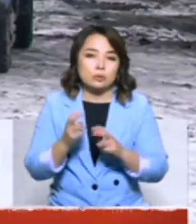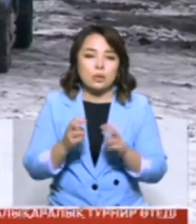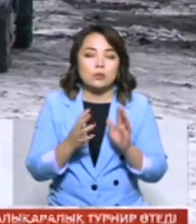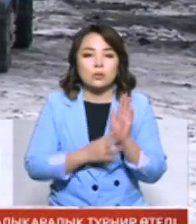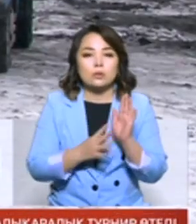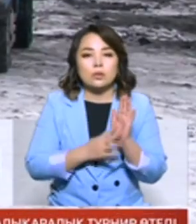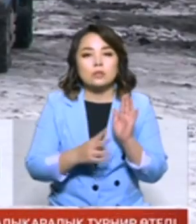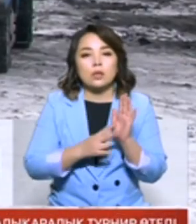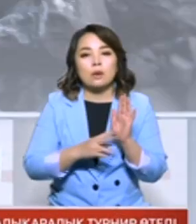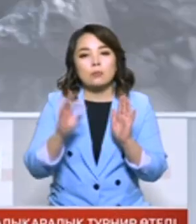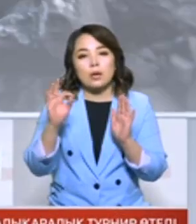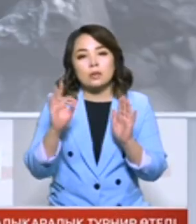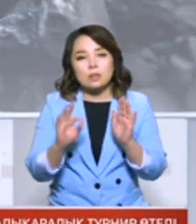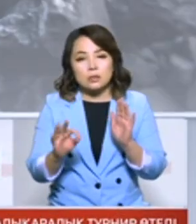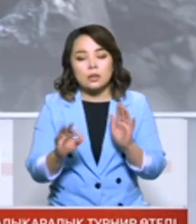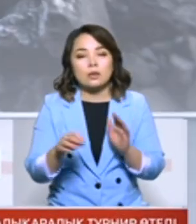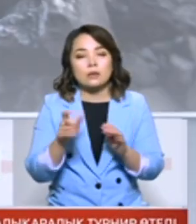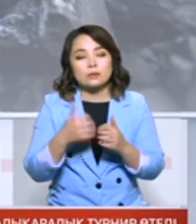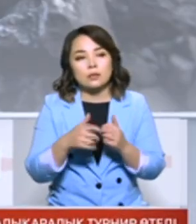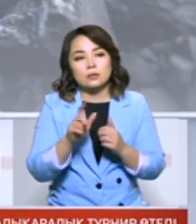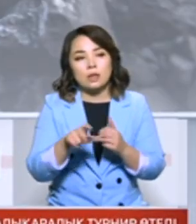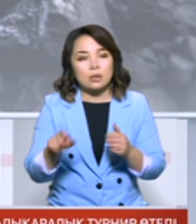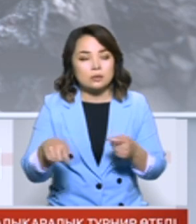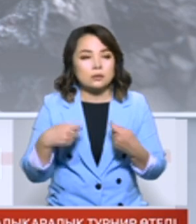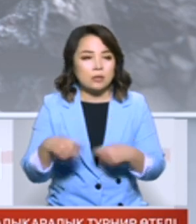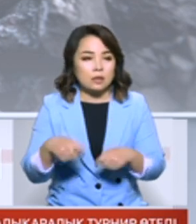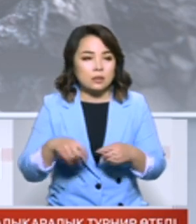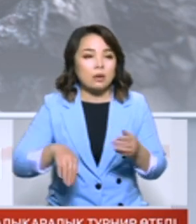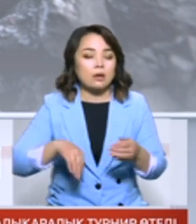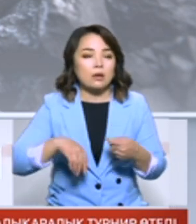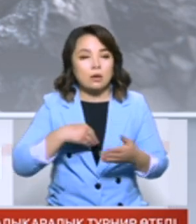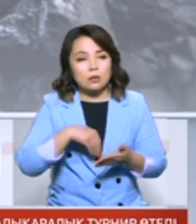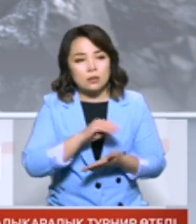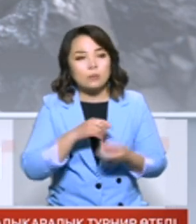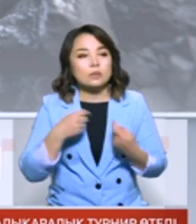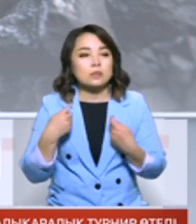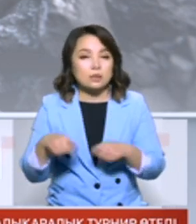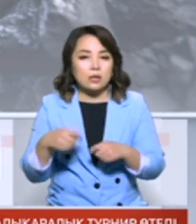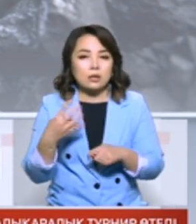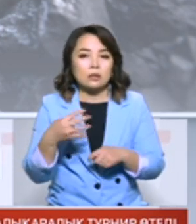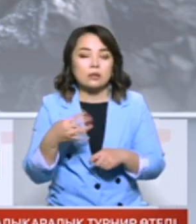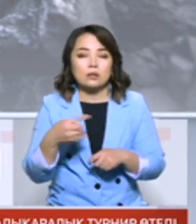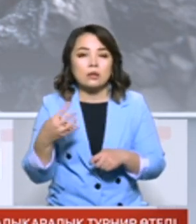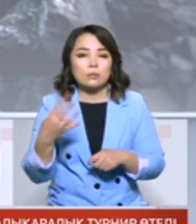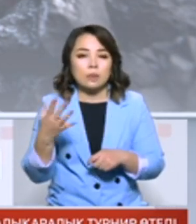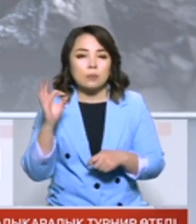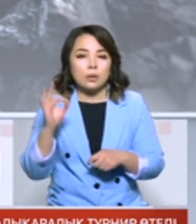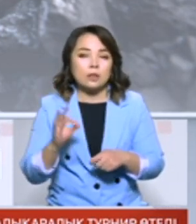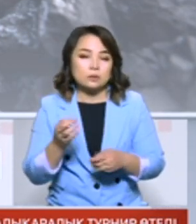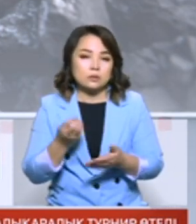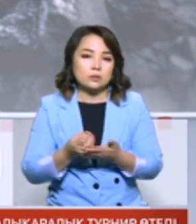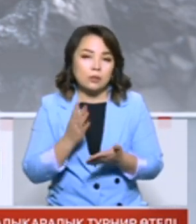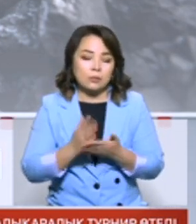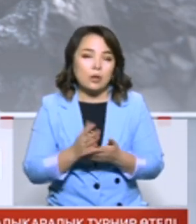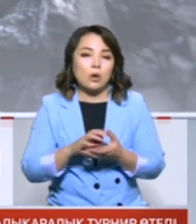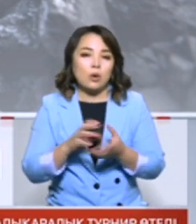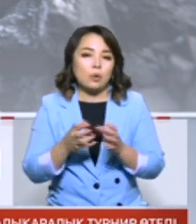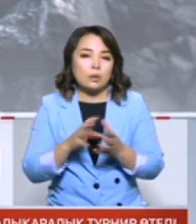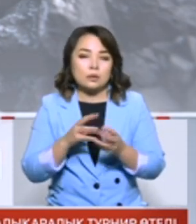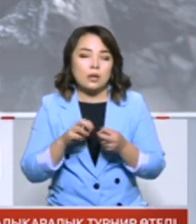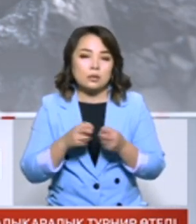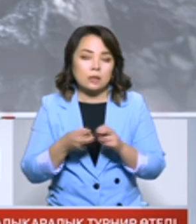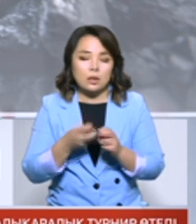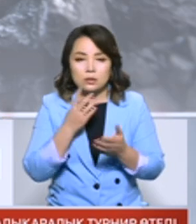көмірдің 97% делдалдарға сатқан. Алып сатарлар бағаны 40-45% қымбаттатып, көмір тұйықтарына